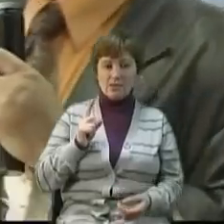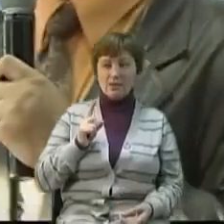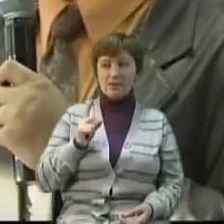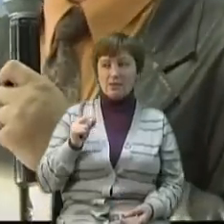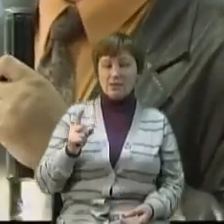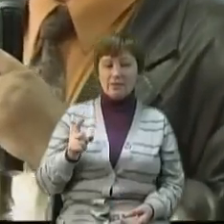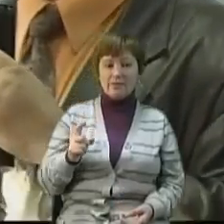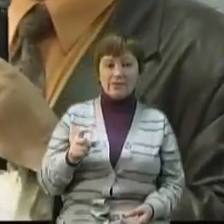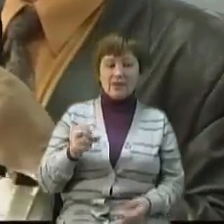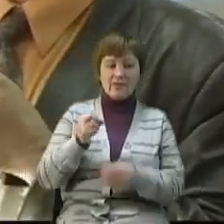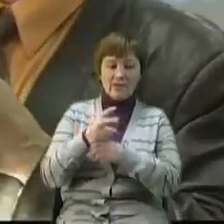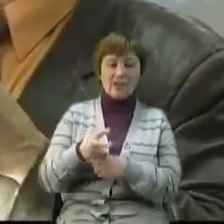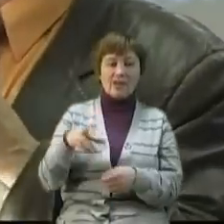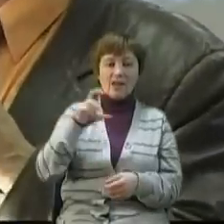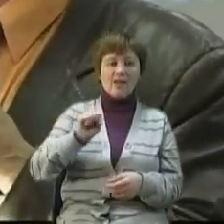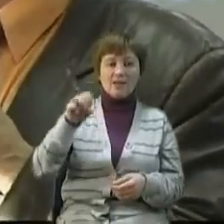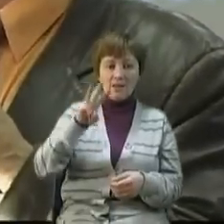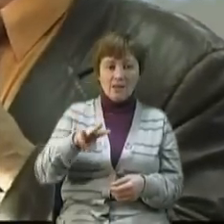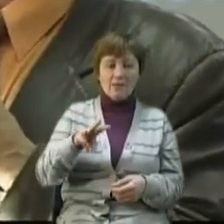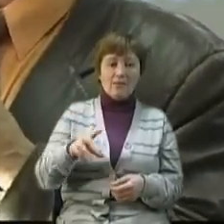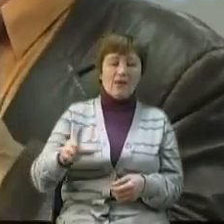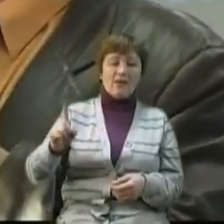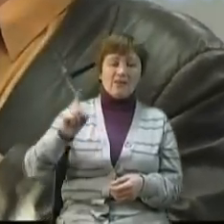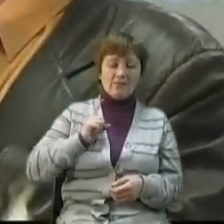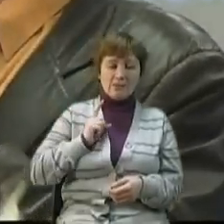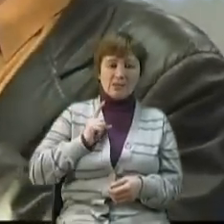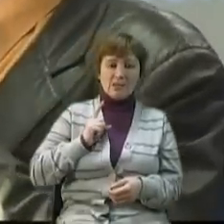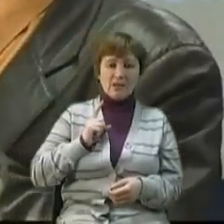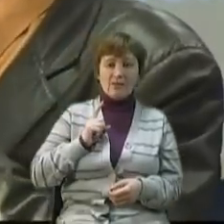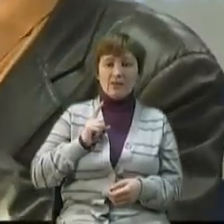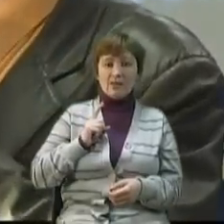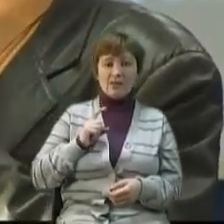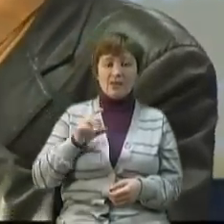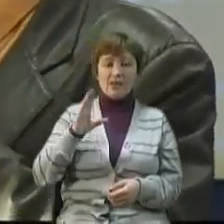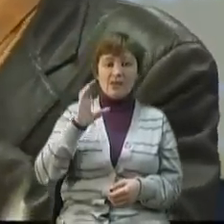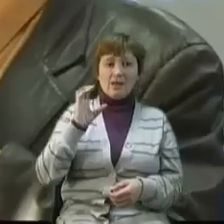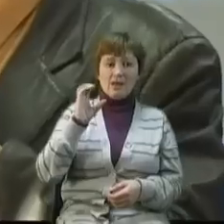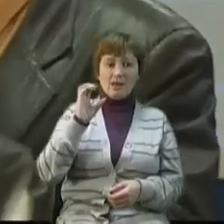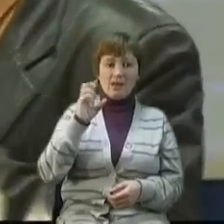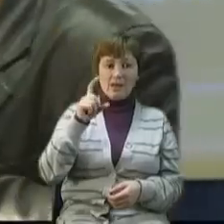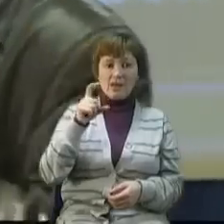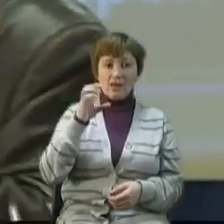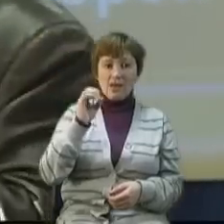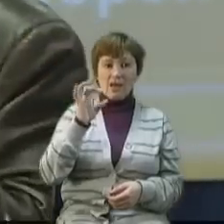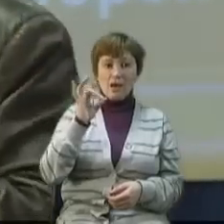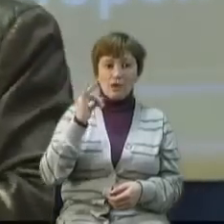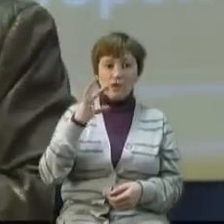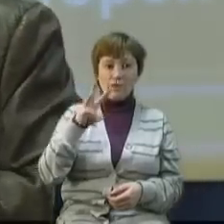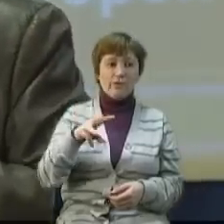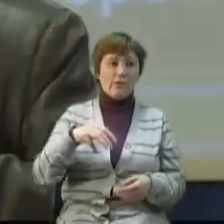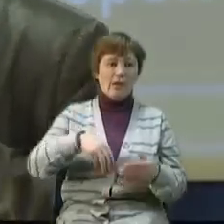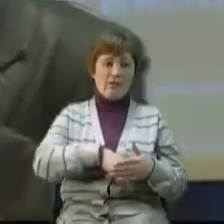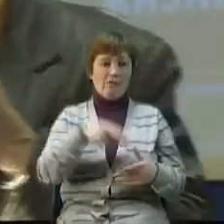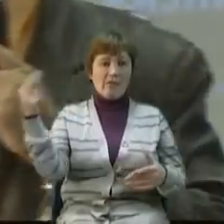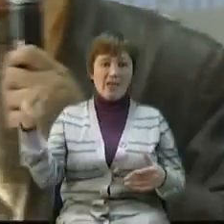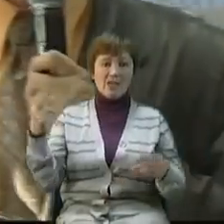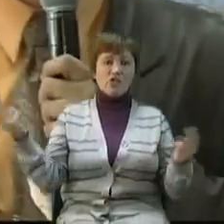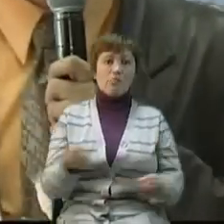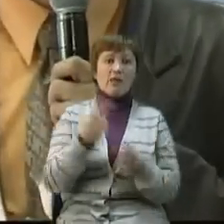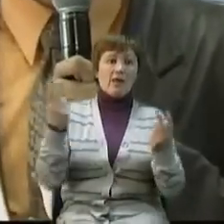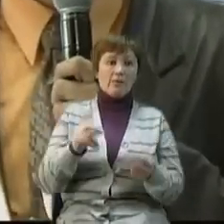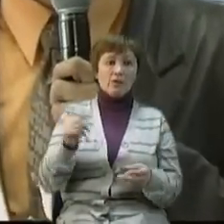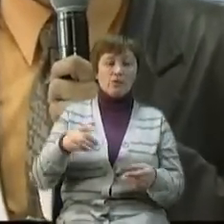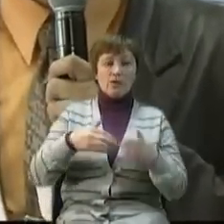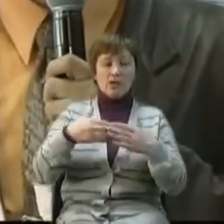поставил на востоке у сада Эдемского херувима и пламенный меч, обращающийся, чтобы не допустить человека к дереву